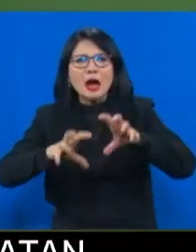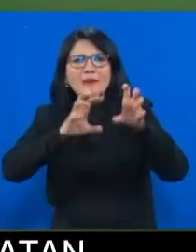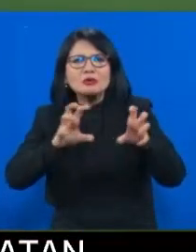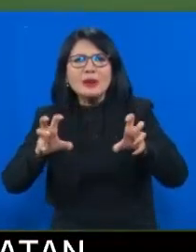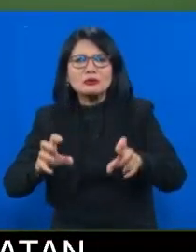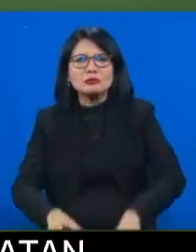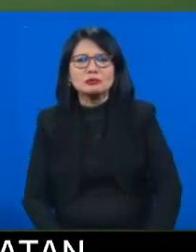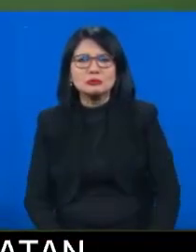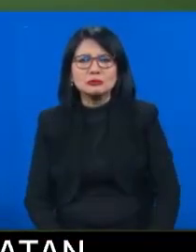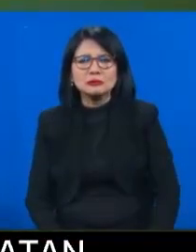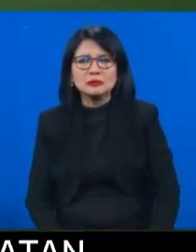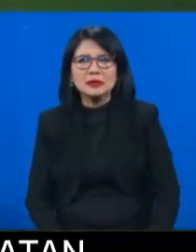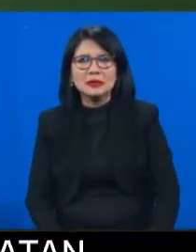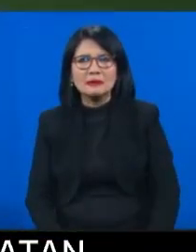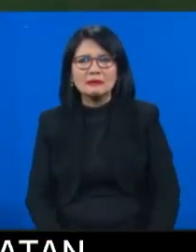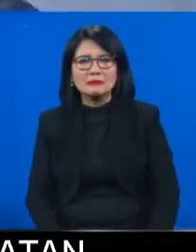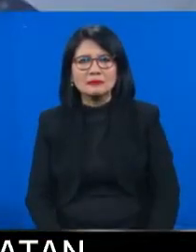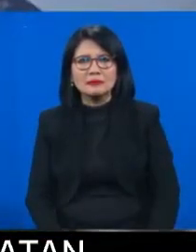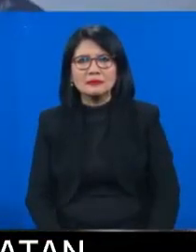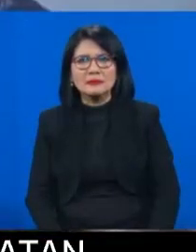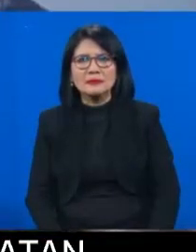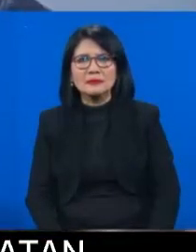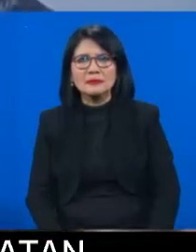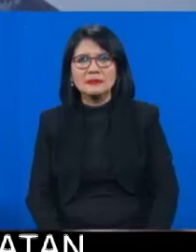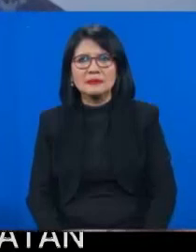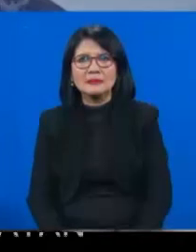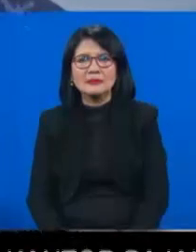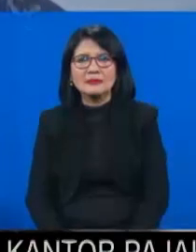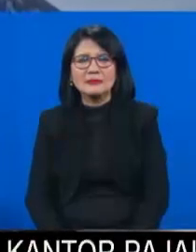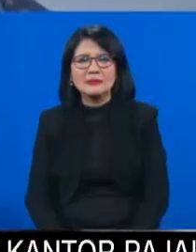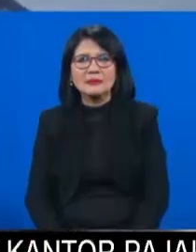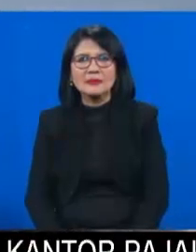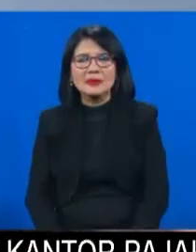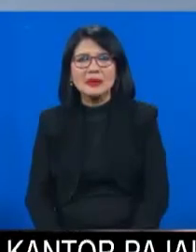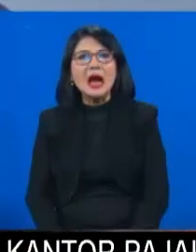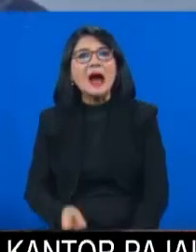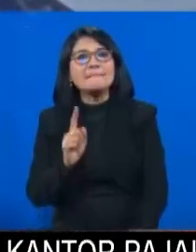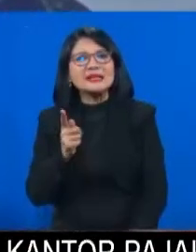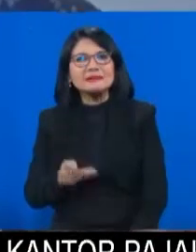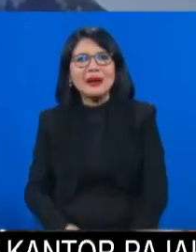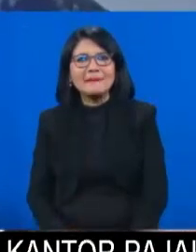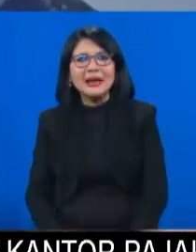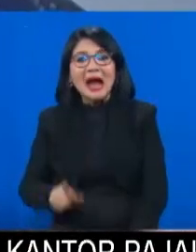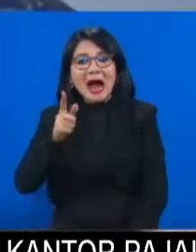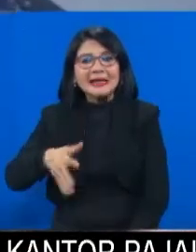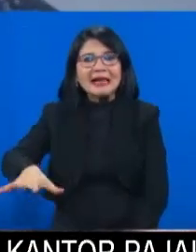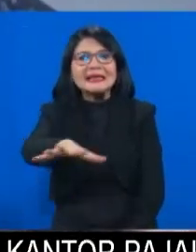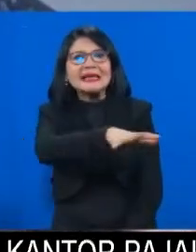stalagmit. Kenapa langsung dipakai, nggak dilakukan sebelum digunakan? Karena itu berada di dalam